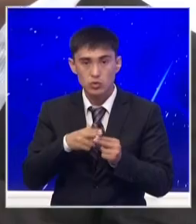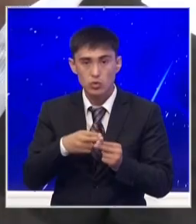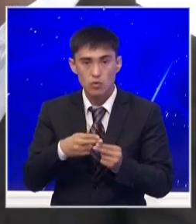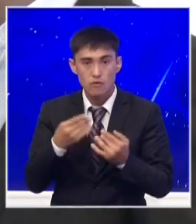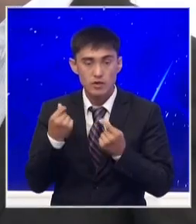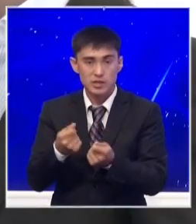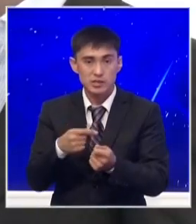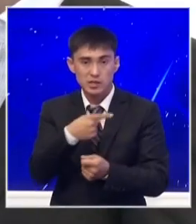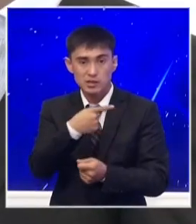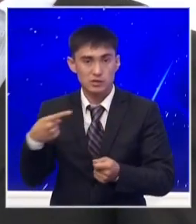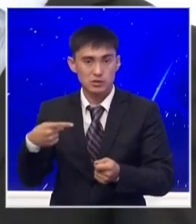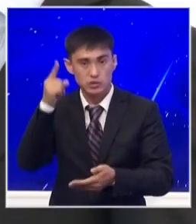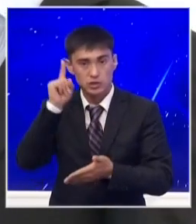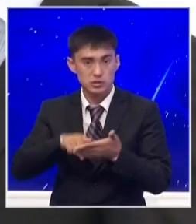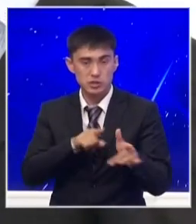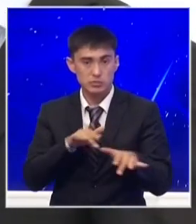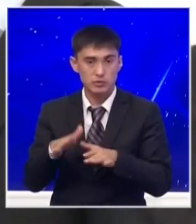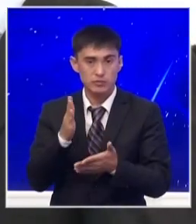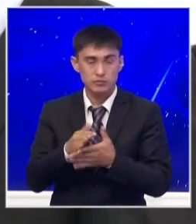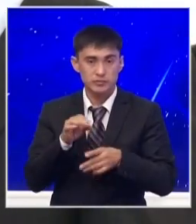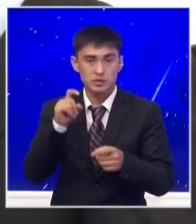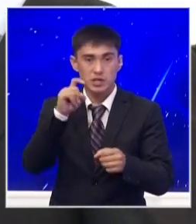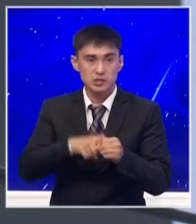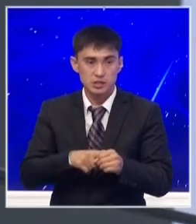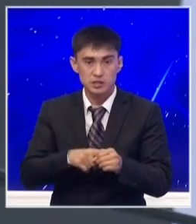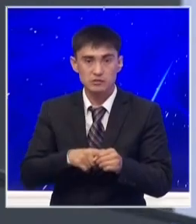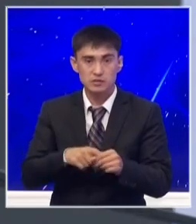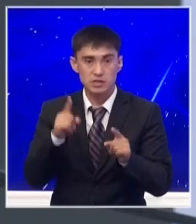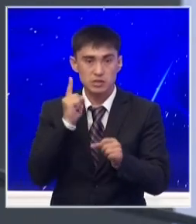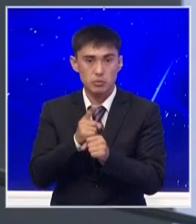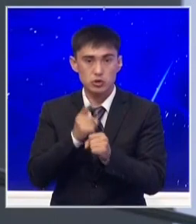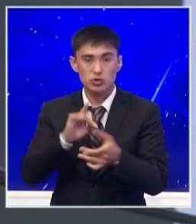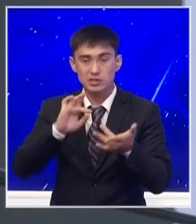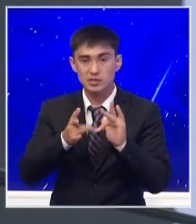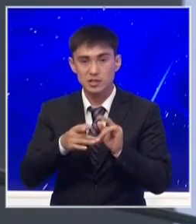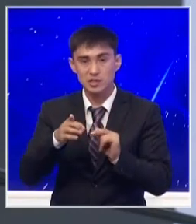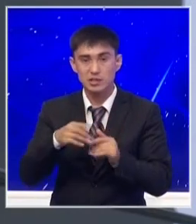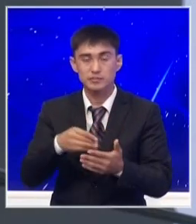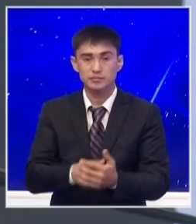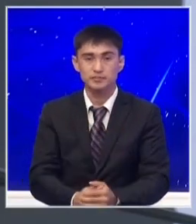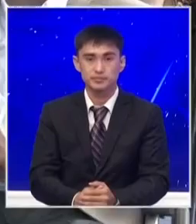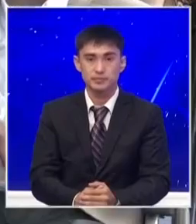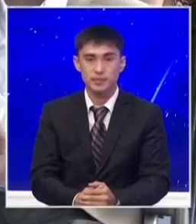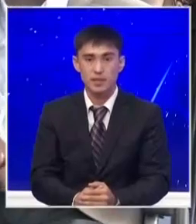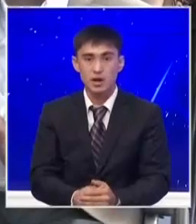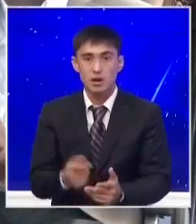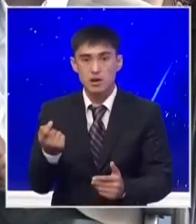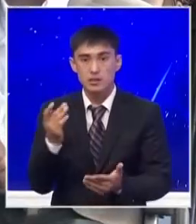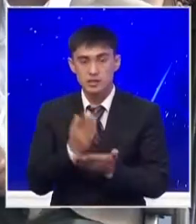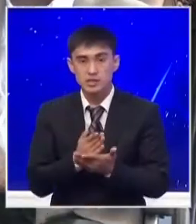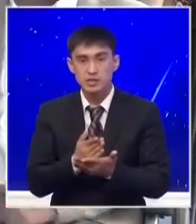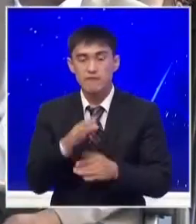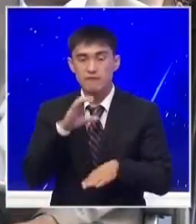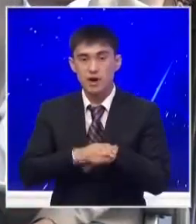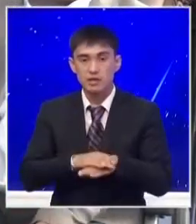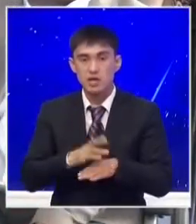увлеклись нетрадиционными религиозными течениями, зарегистрировавшись на запрещенных сайтах и страницах. Немало выявлено фактов и